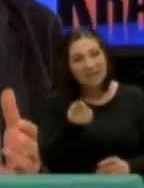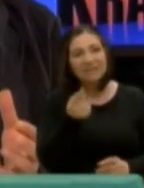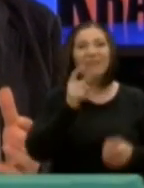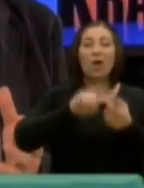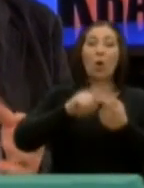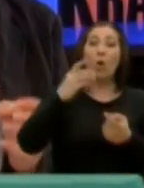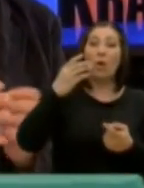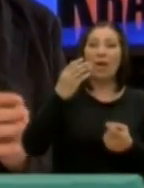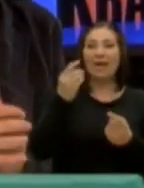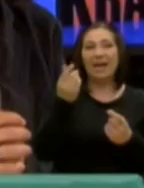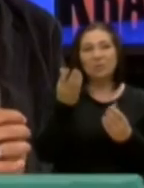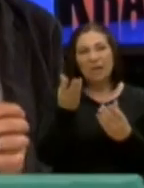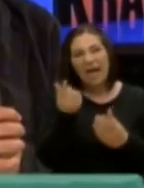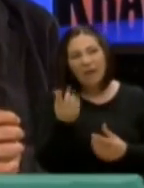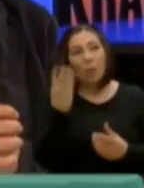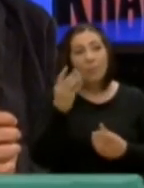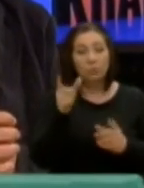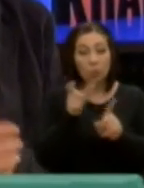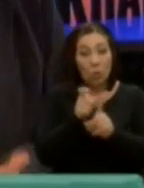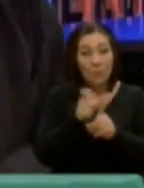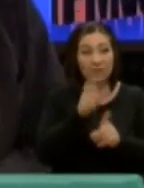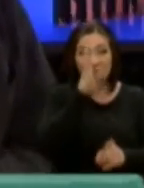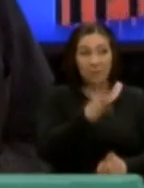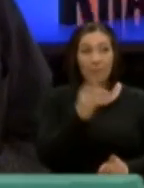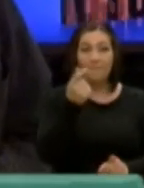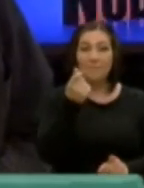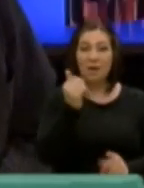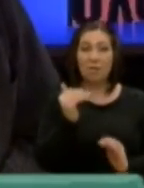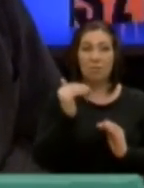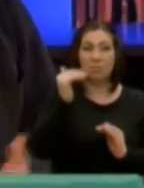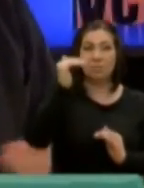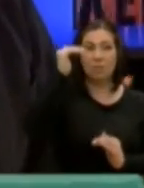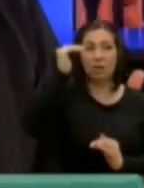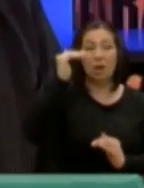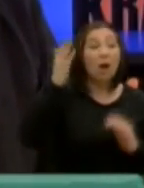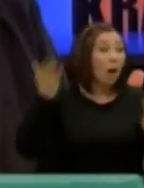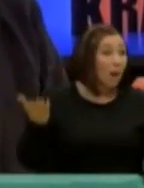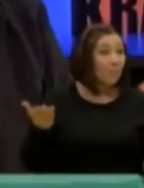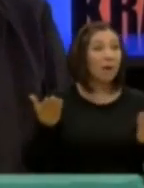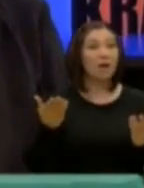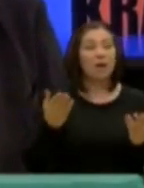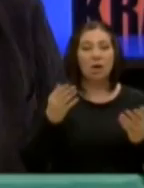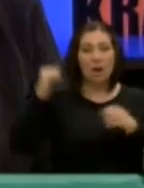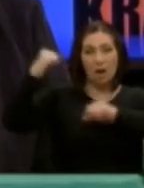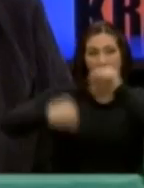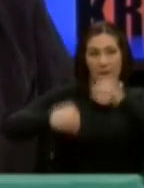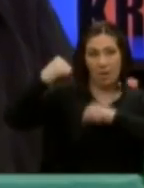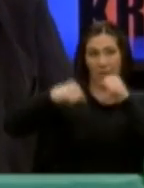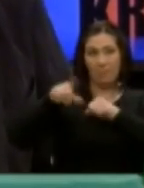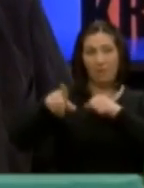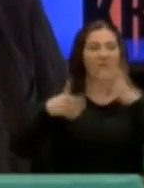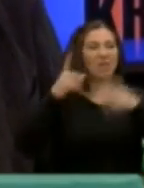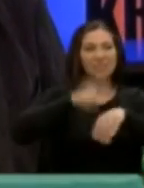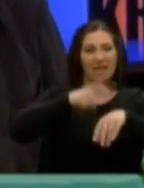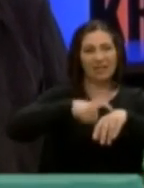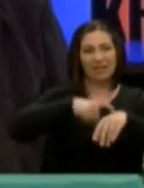olmanın muhafaza etmenin şartı da sürekli fiyatları arttırmak. Halbuki diyelim ki rakip ya da